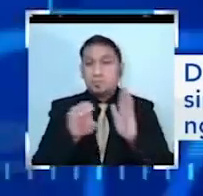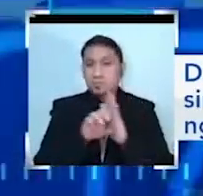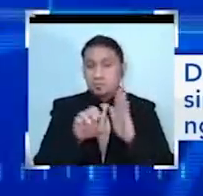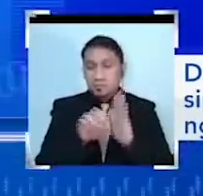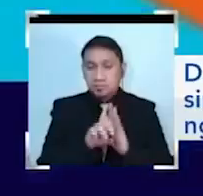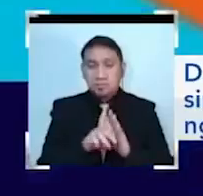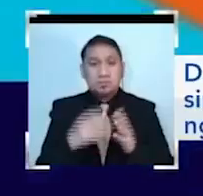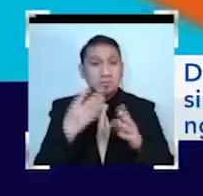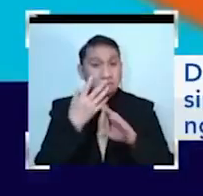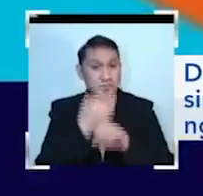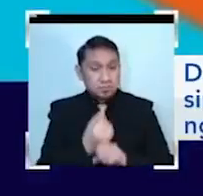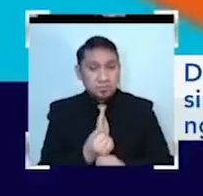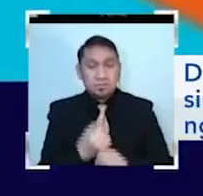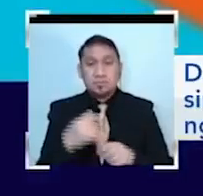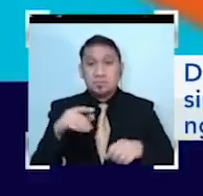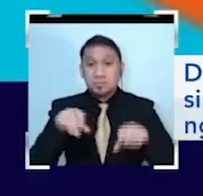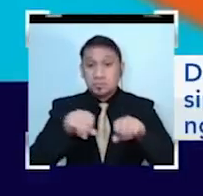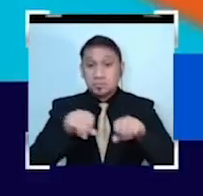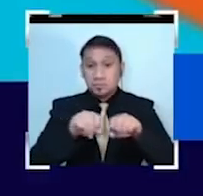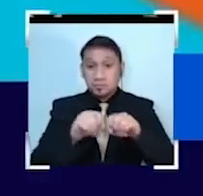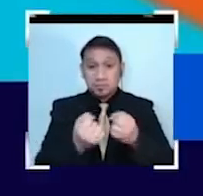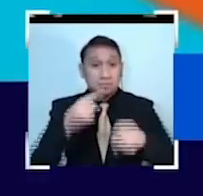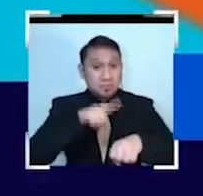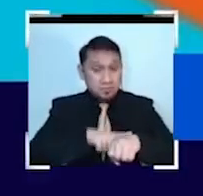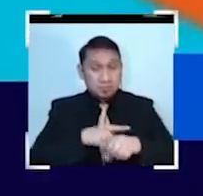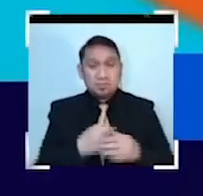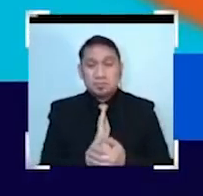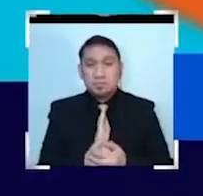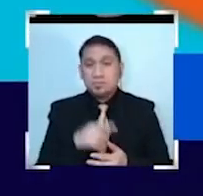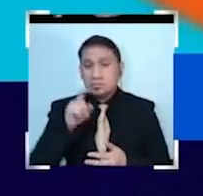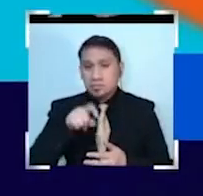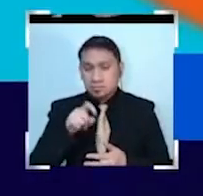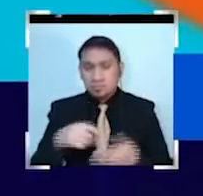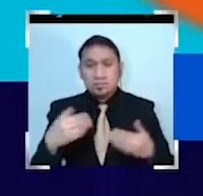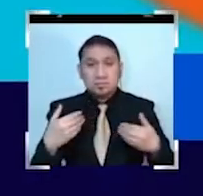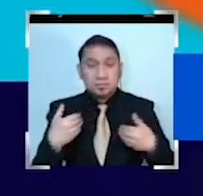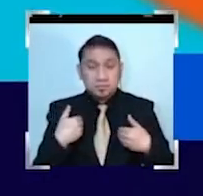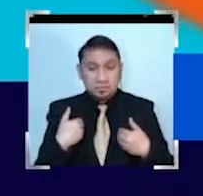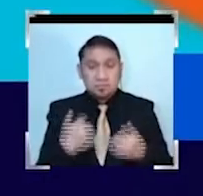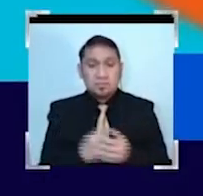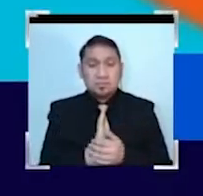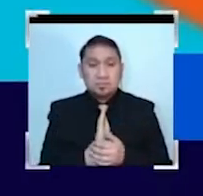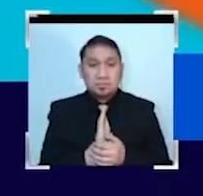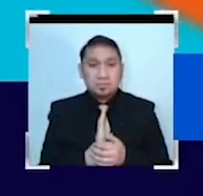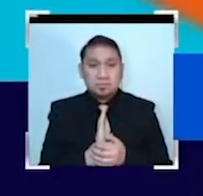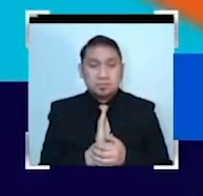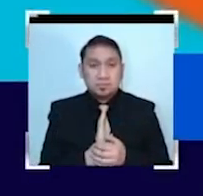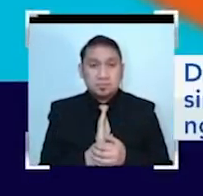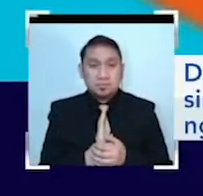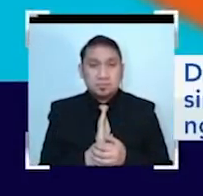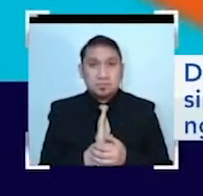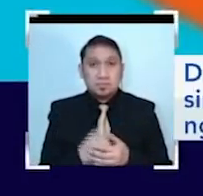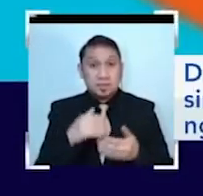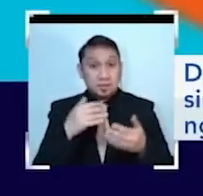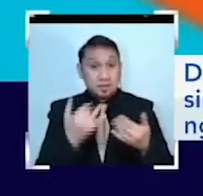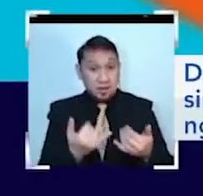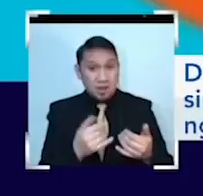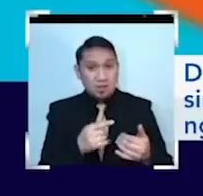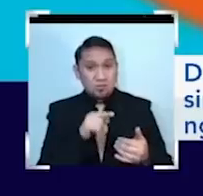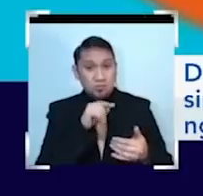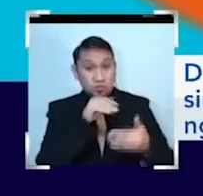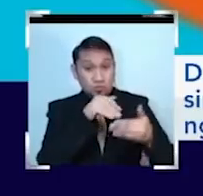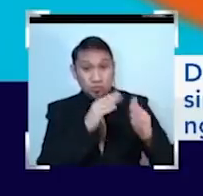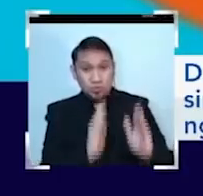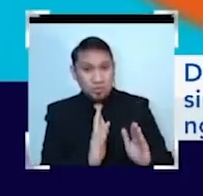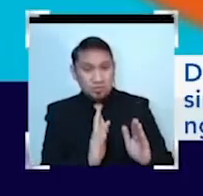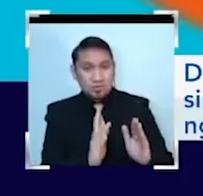nakasanayang recess. Kailangan lang po nating siguruhin na hanggat maaari, no, ay ang ating pong mga mag-aaral ay hindi